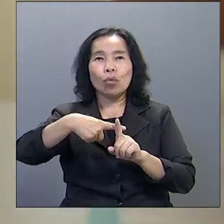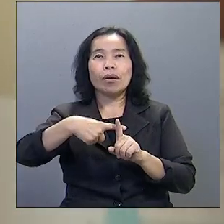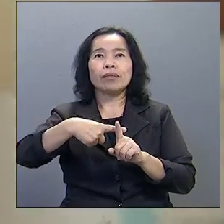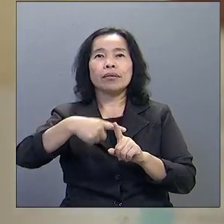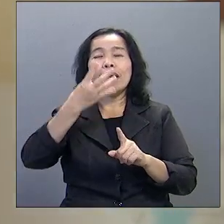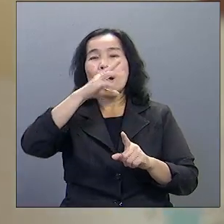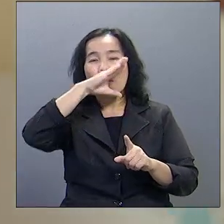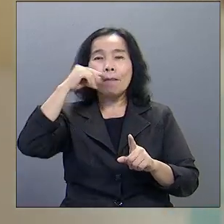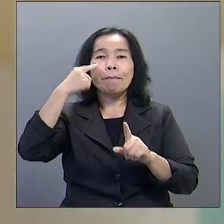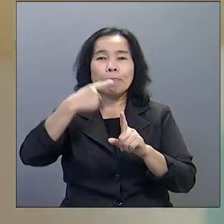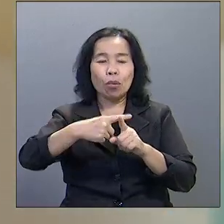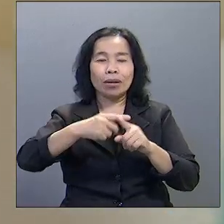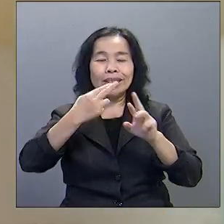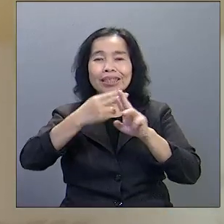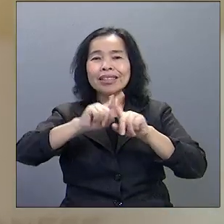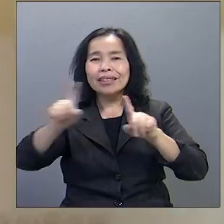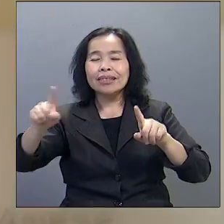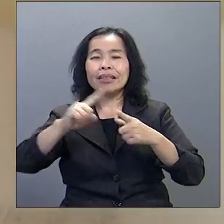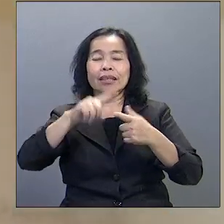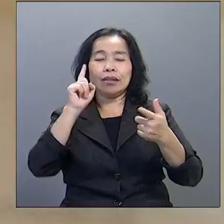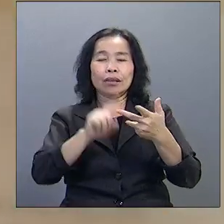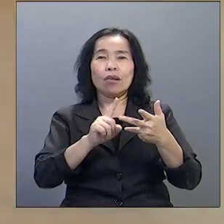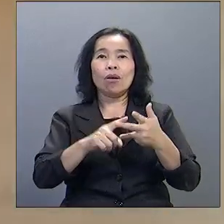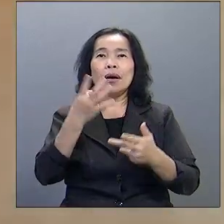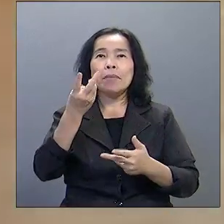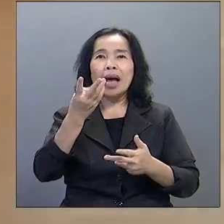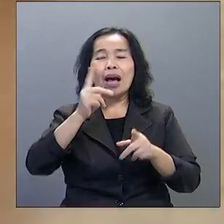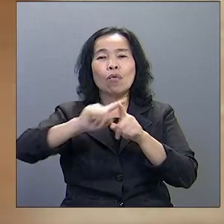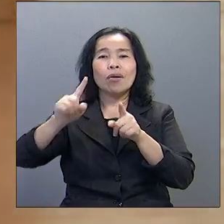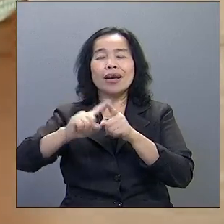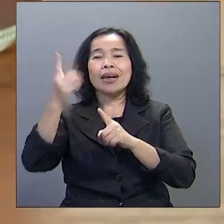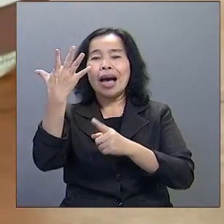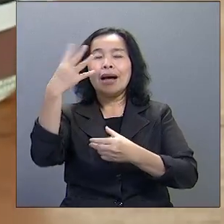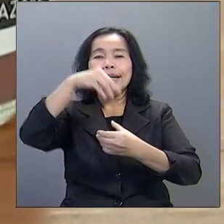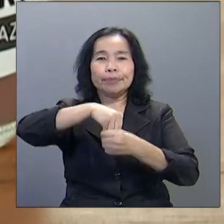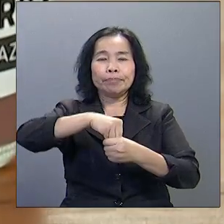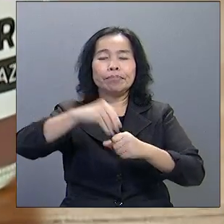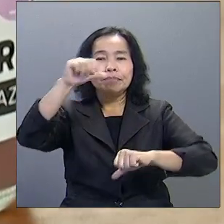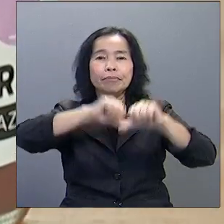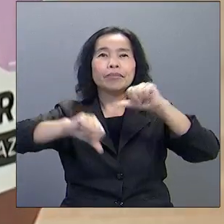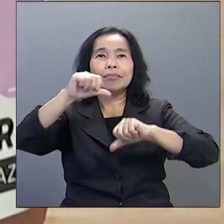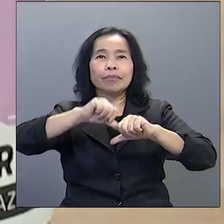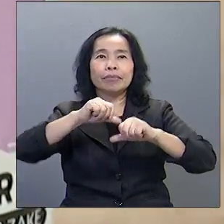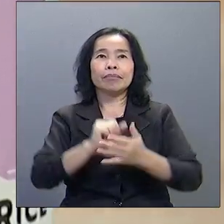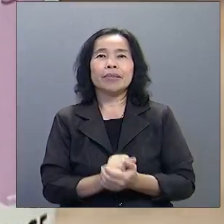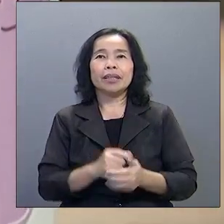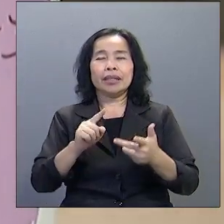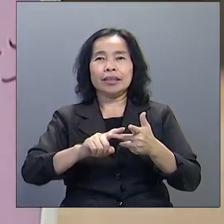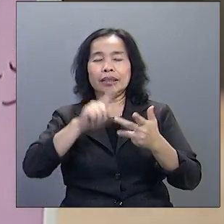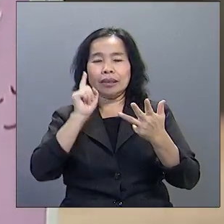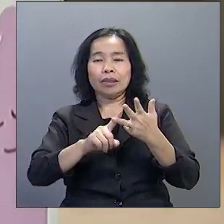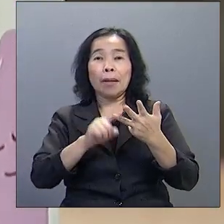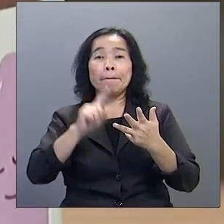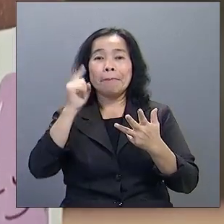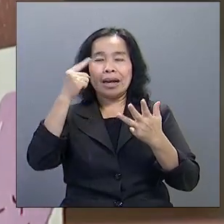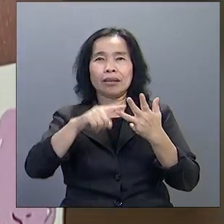ข้าวเมลินสุรินนะครับแล้วก็มีข้าว 5สายพันธุ์ก็คือทำการผสมผสานระหว่างข้าว 5ชนิดครับแล้วก็ตัวใหม่ที่